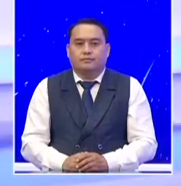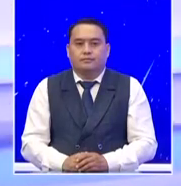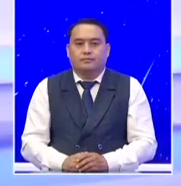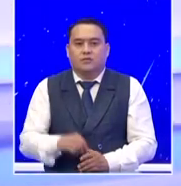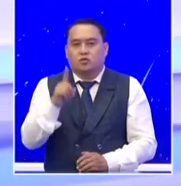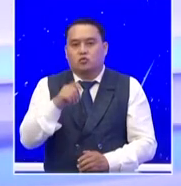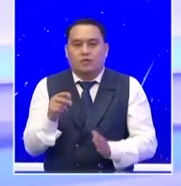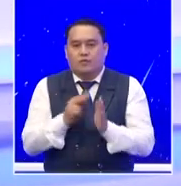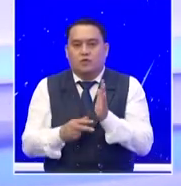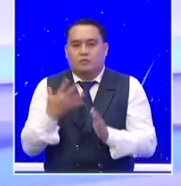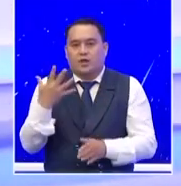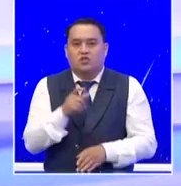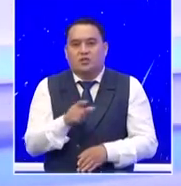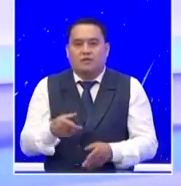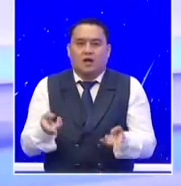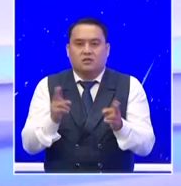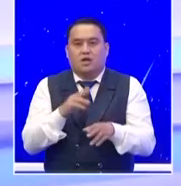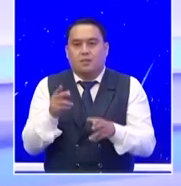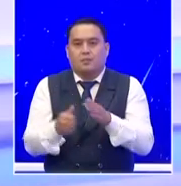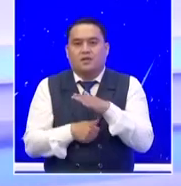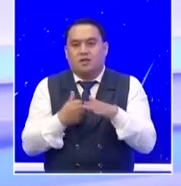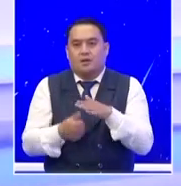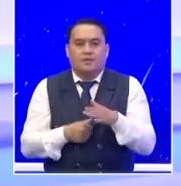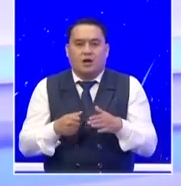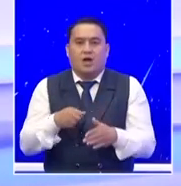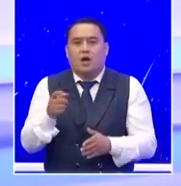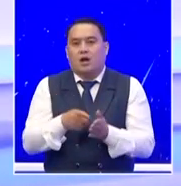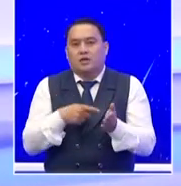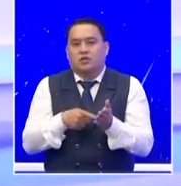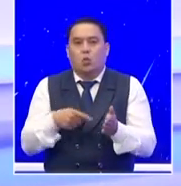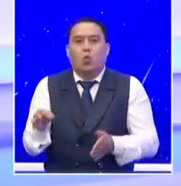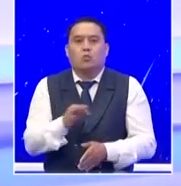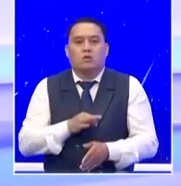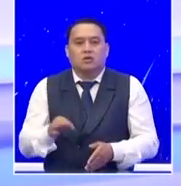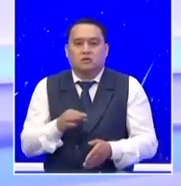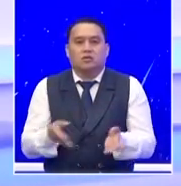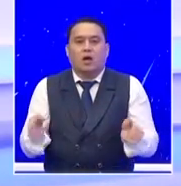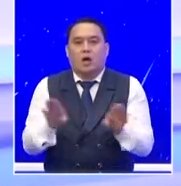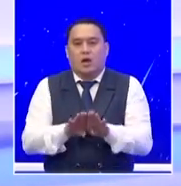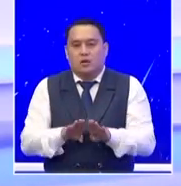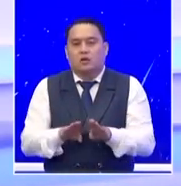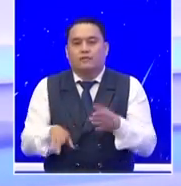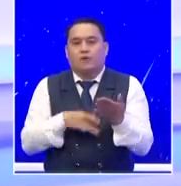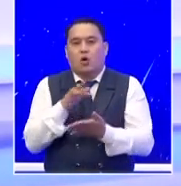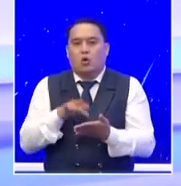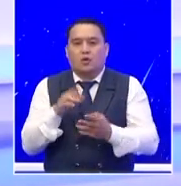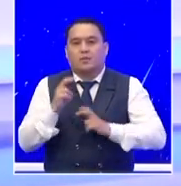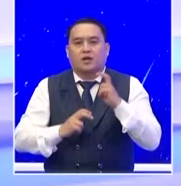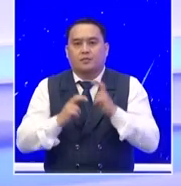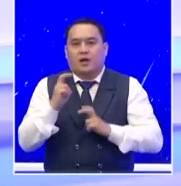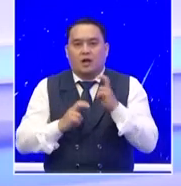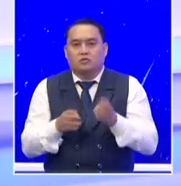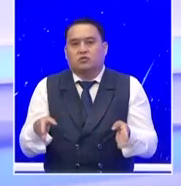Сто 185 человек остались без работы в поселке Южной Карагандинской области. Там закрывается градообразующее